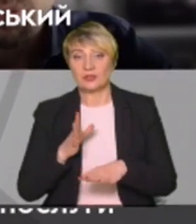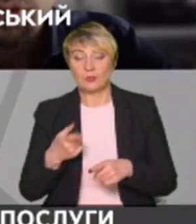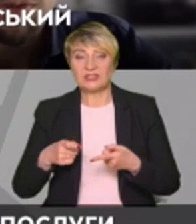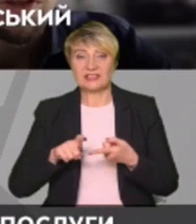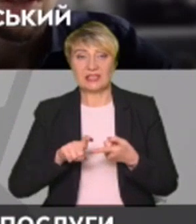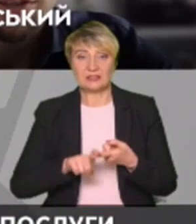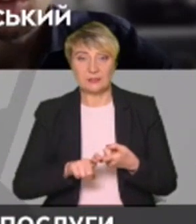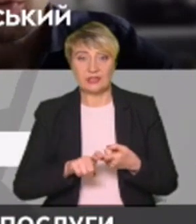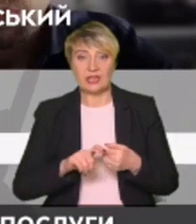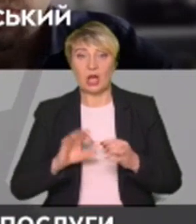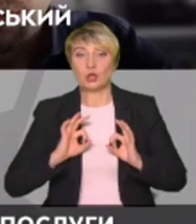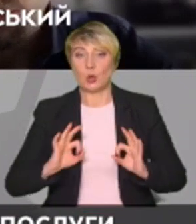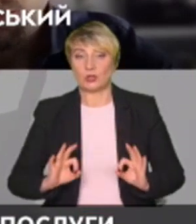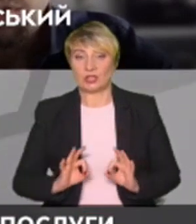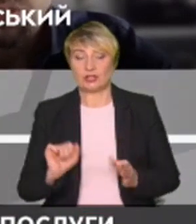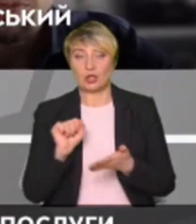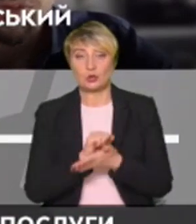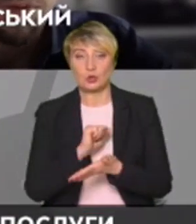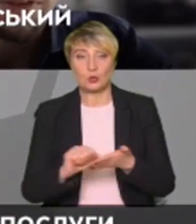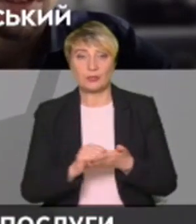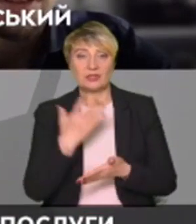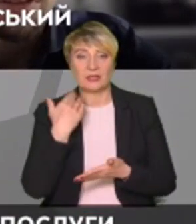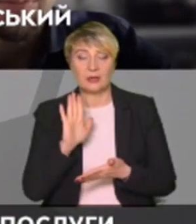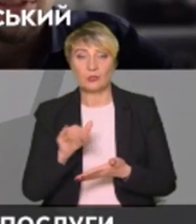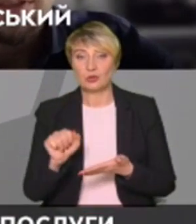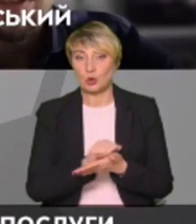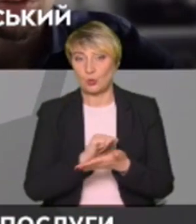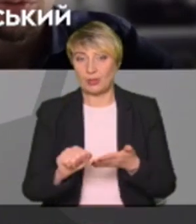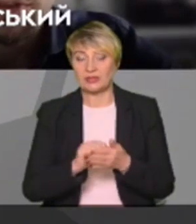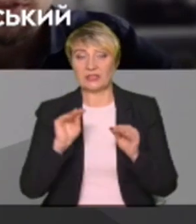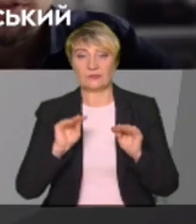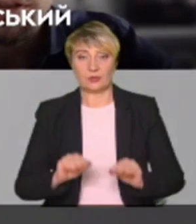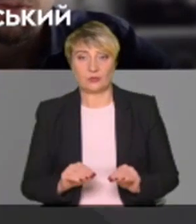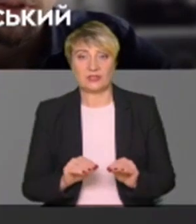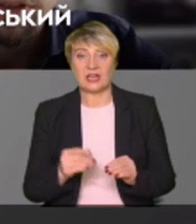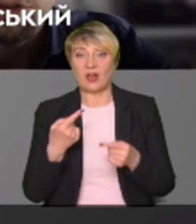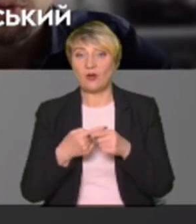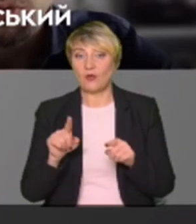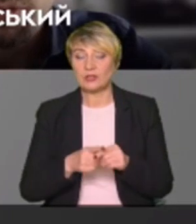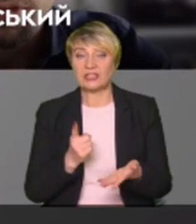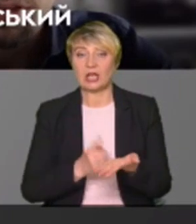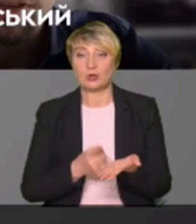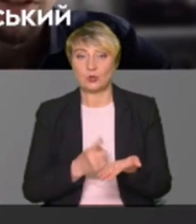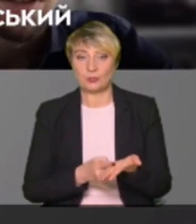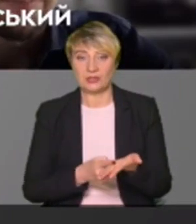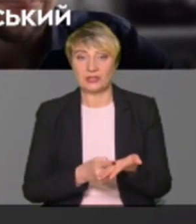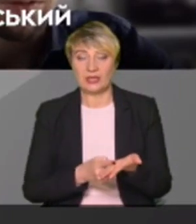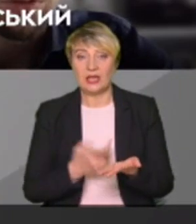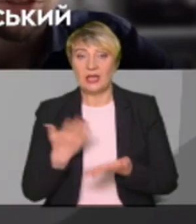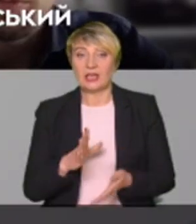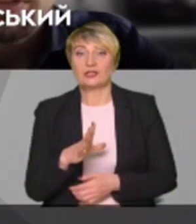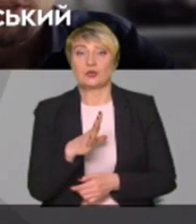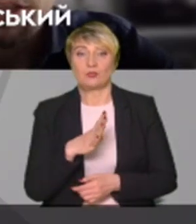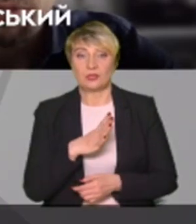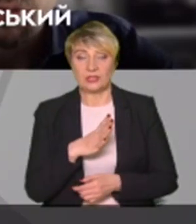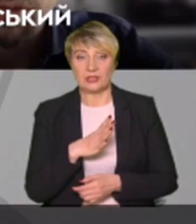юридичного документу, якщо і коли такий документ буде формуватися. І мені здається, що от оці аргументи, якщо і коли, вони є, ну,